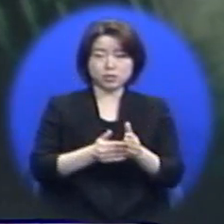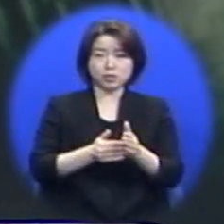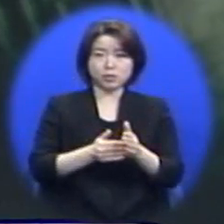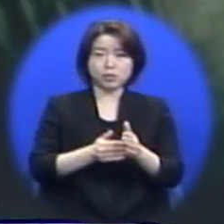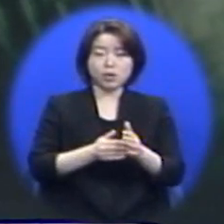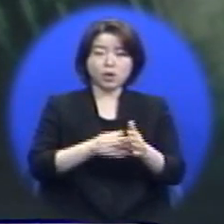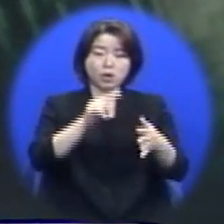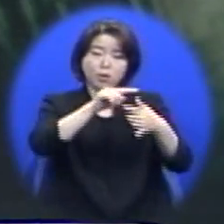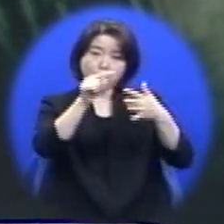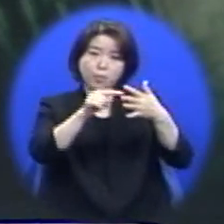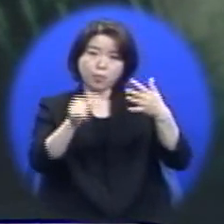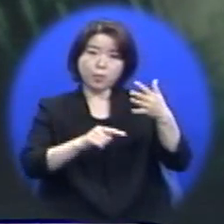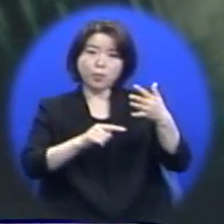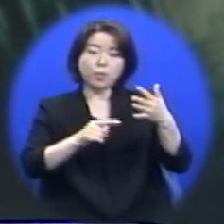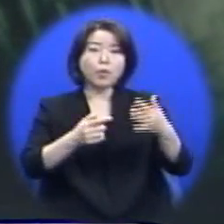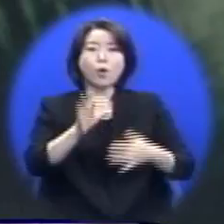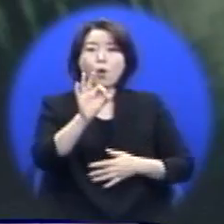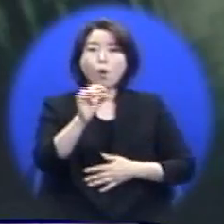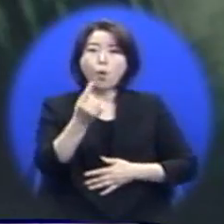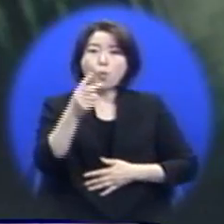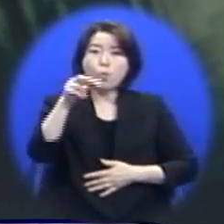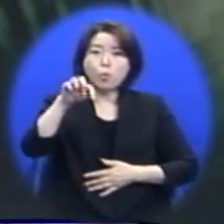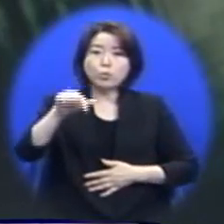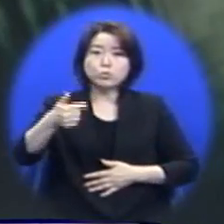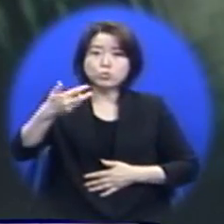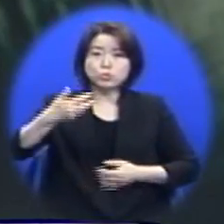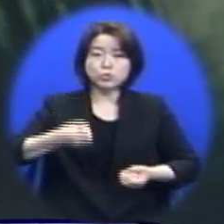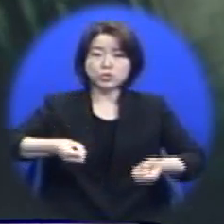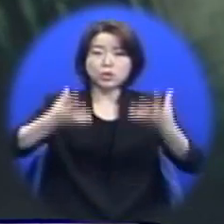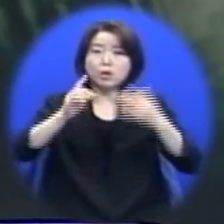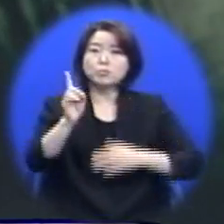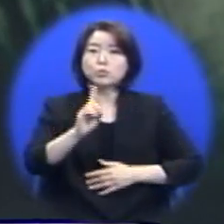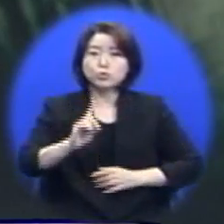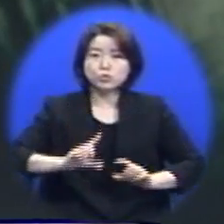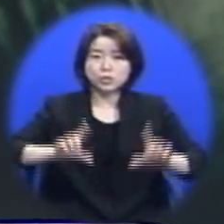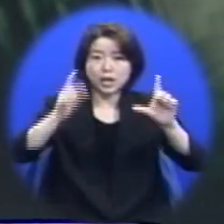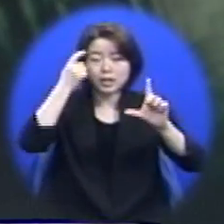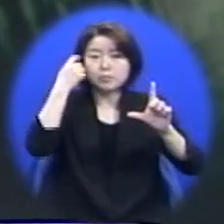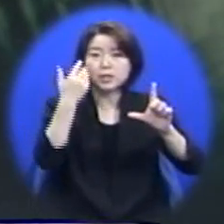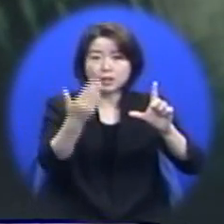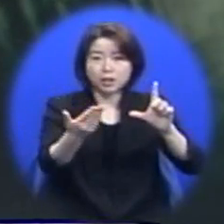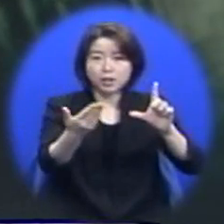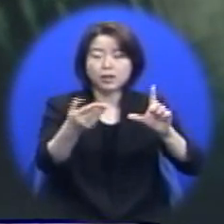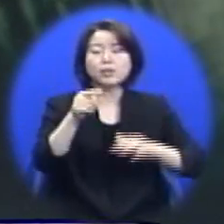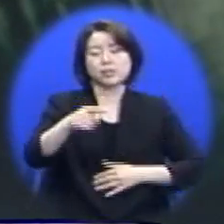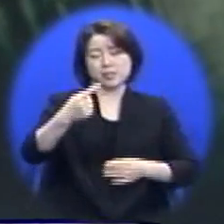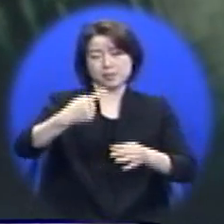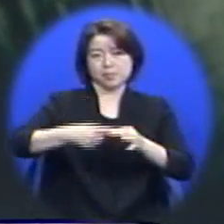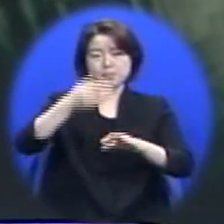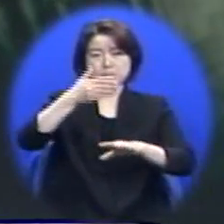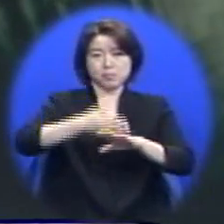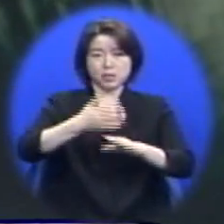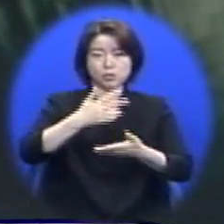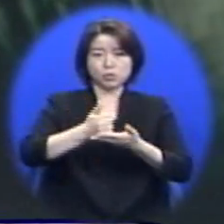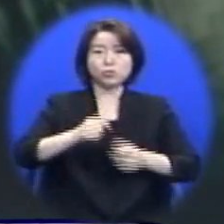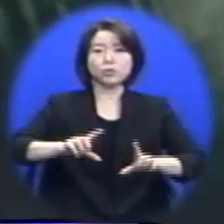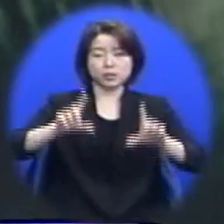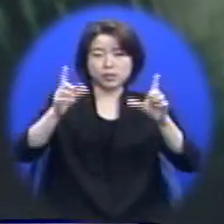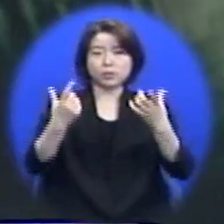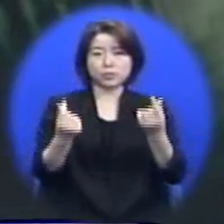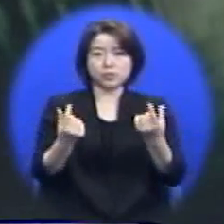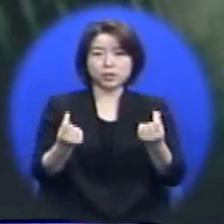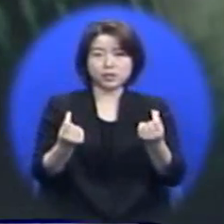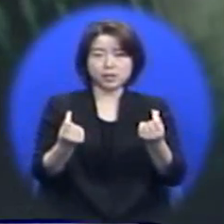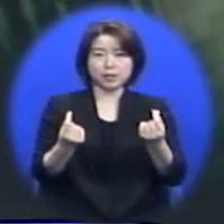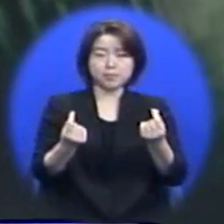무슨 절기죠? 아시는 분들 많으실 텐데 바로 맥주절입니다. 맥주절의 별명이